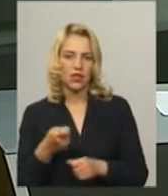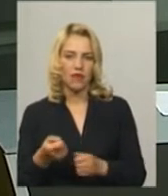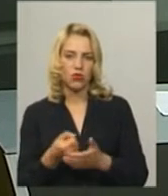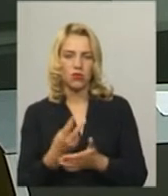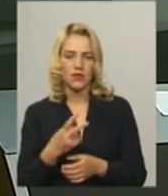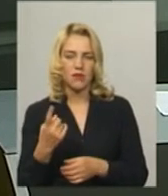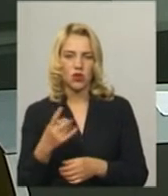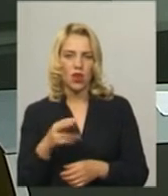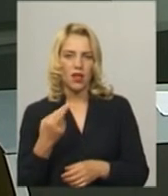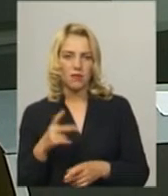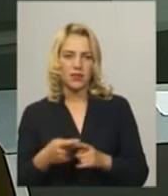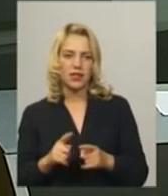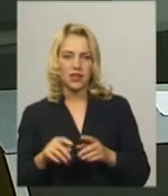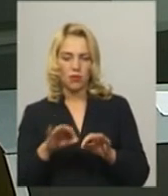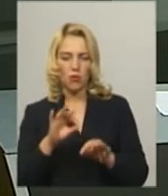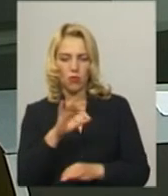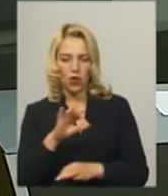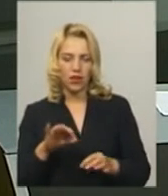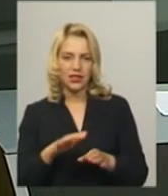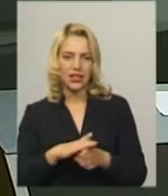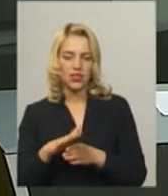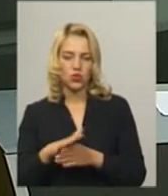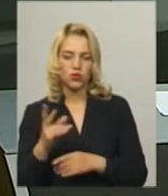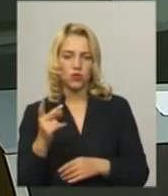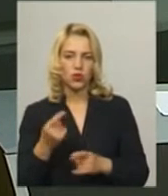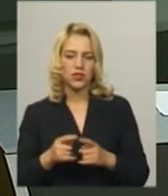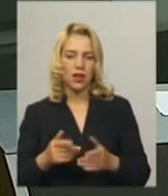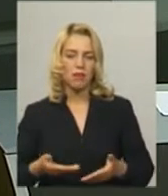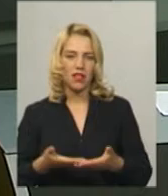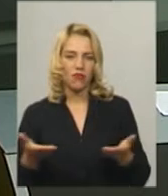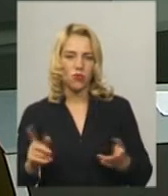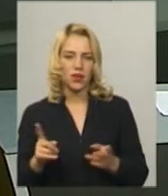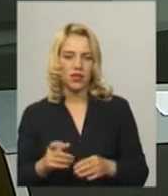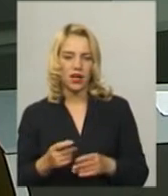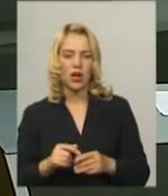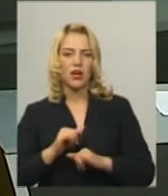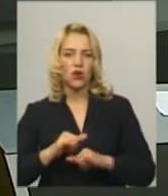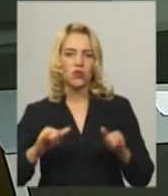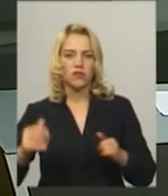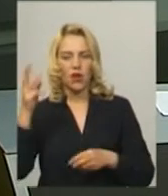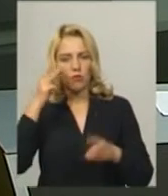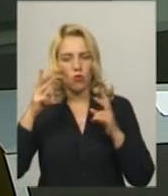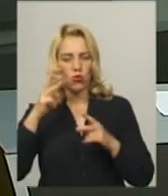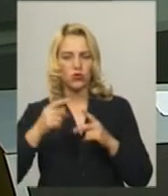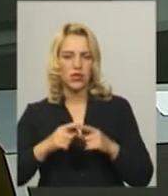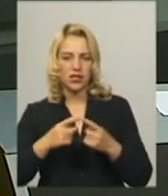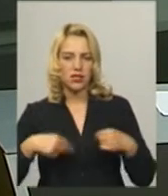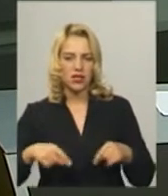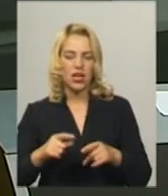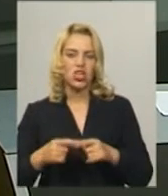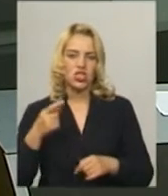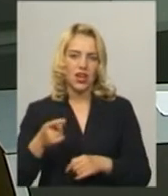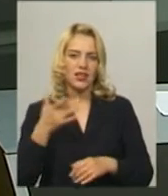проект «Модні» у Хмельницькому реалізують вдруге. Це платформа, що просуває та розвиває модну індустрію через розвиток легкої